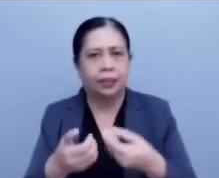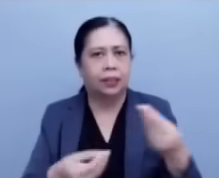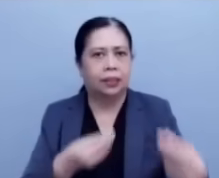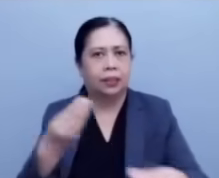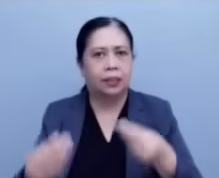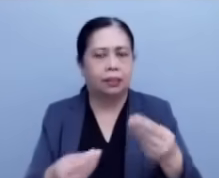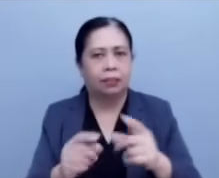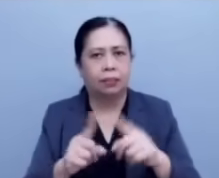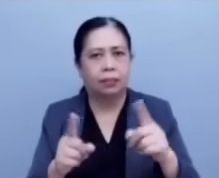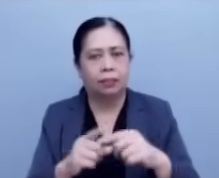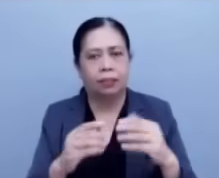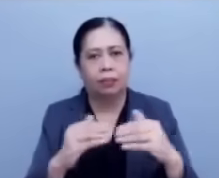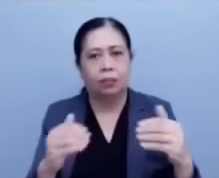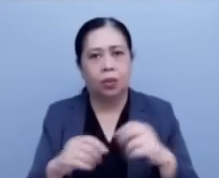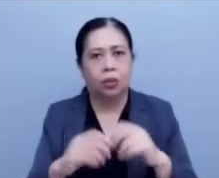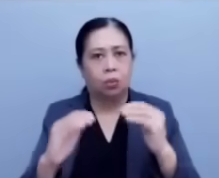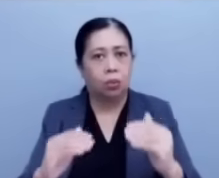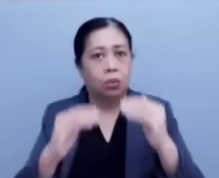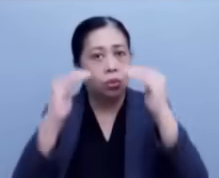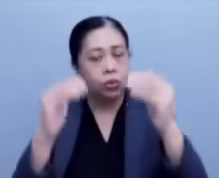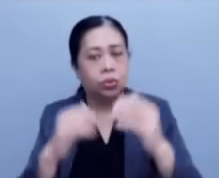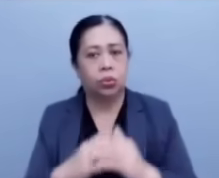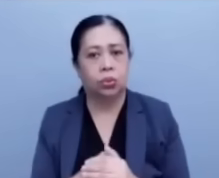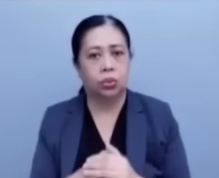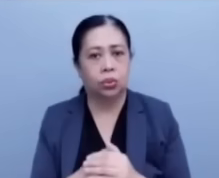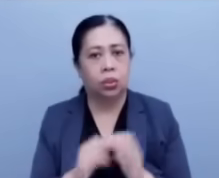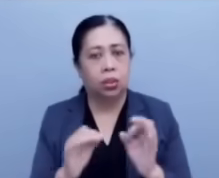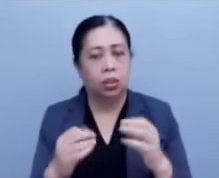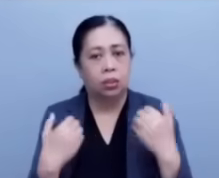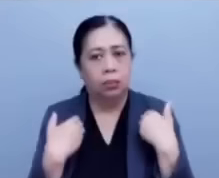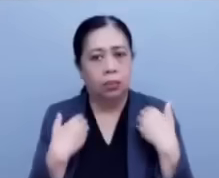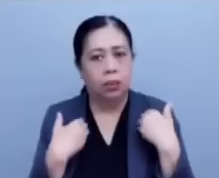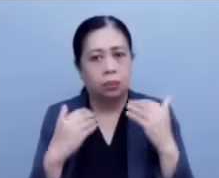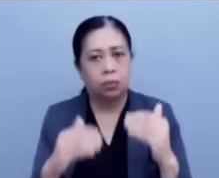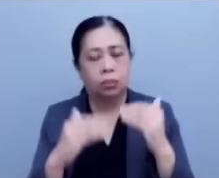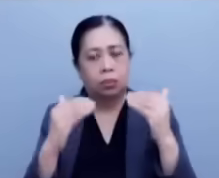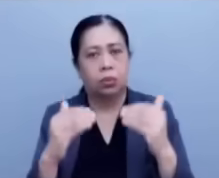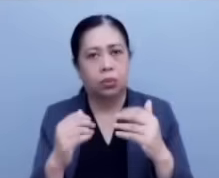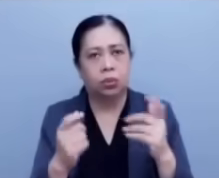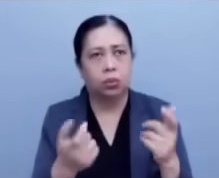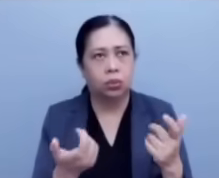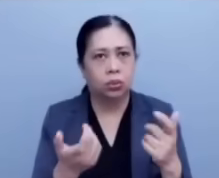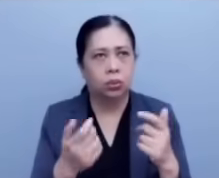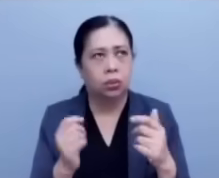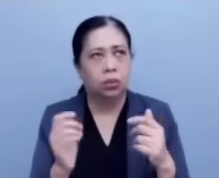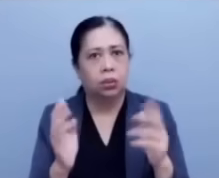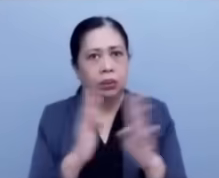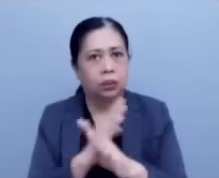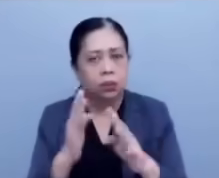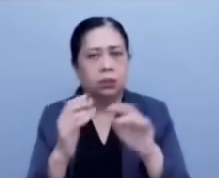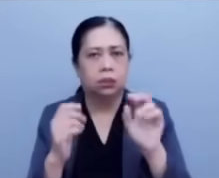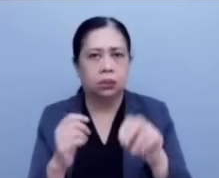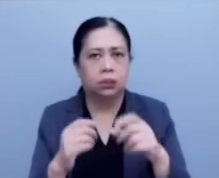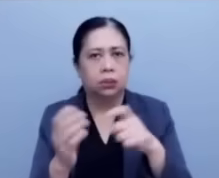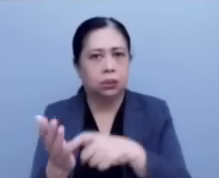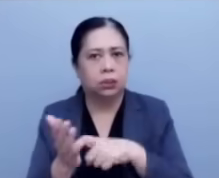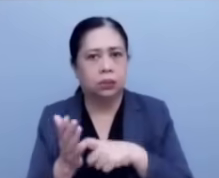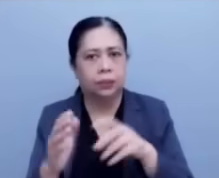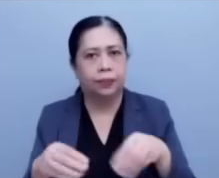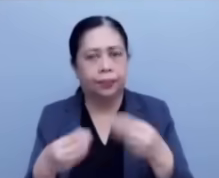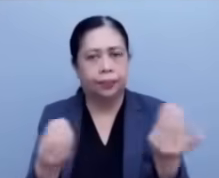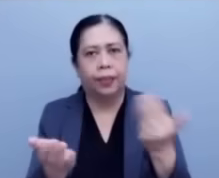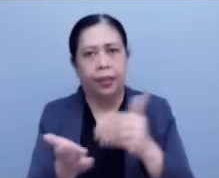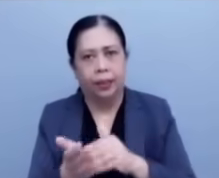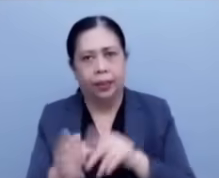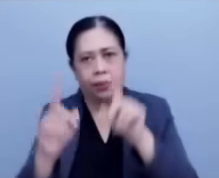po ay sasalang sa promotion. At kapag kami mga promotion cycle po tayo ay ay mandatory po na tayo po ay sasailalim po